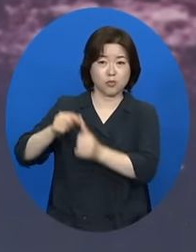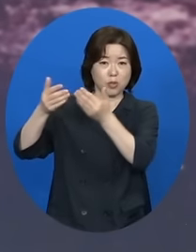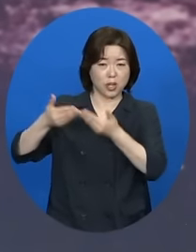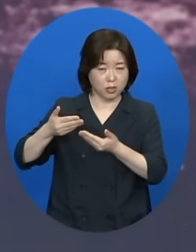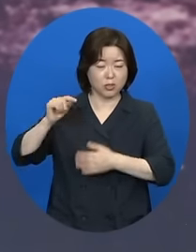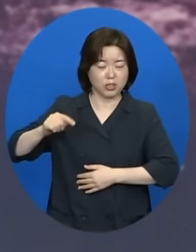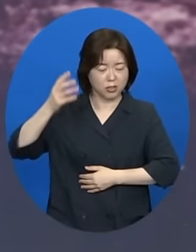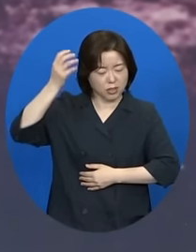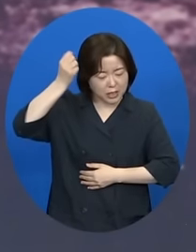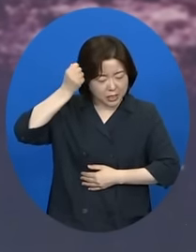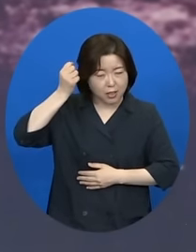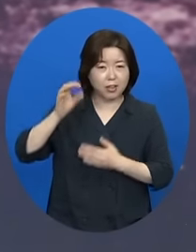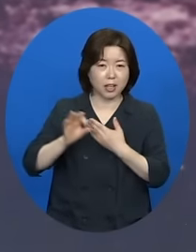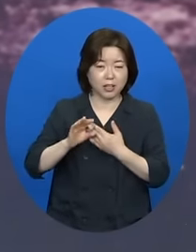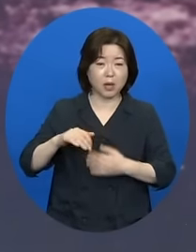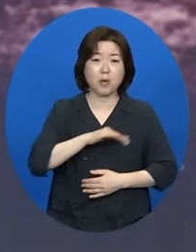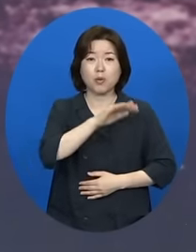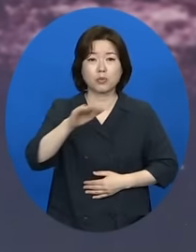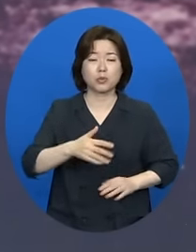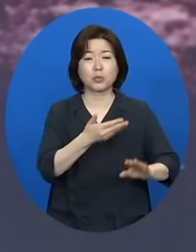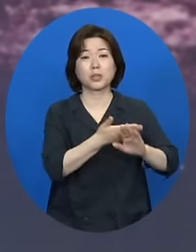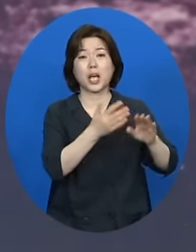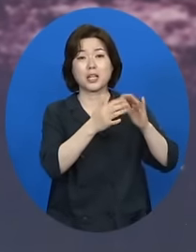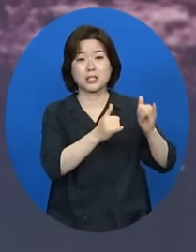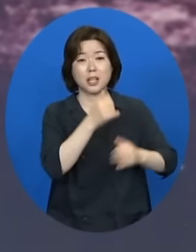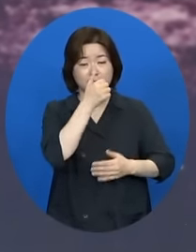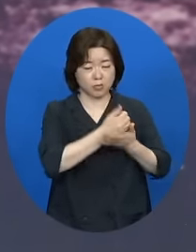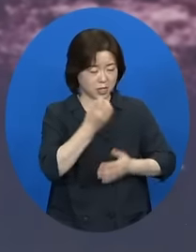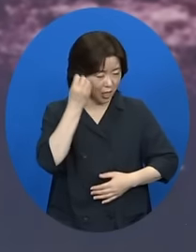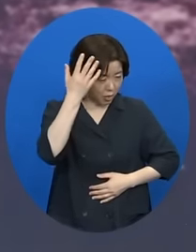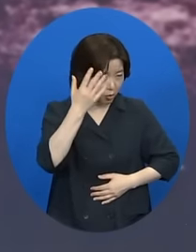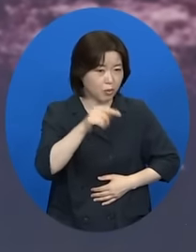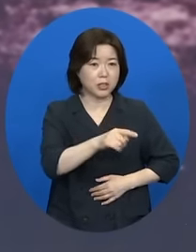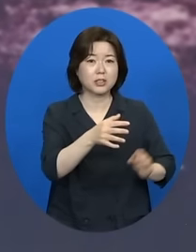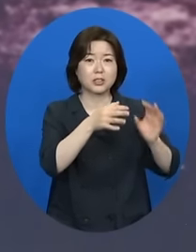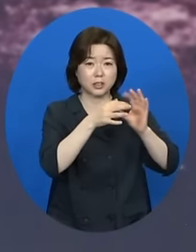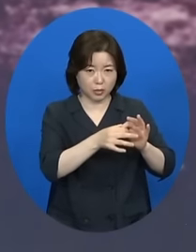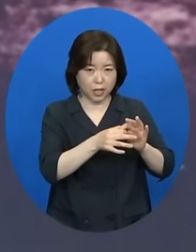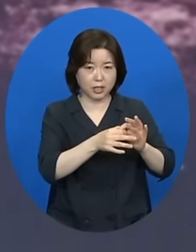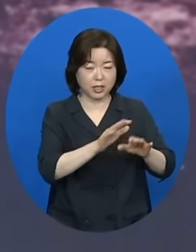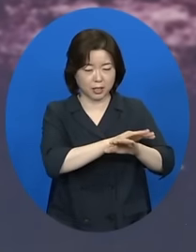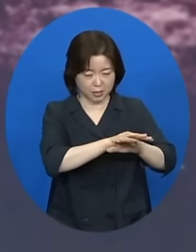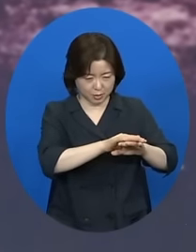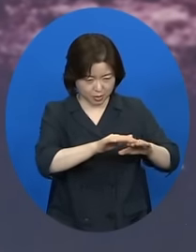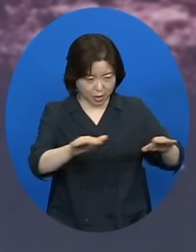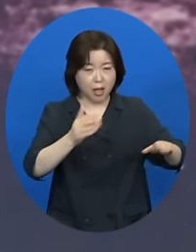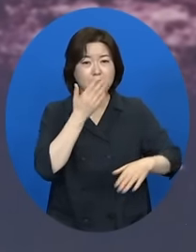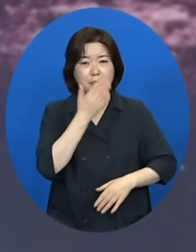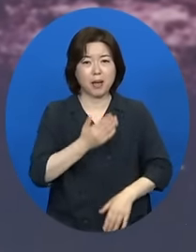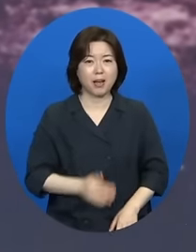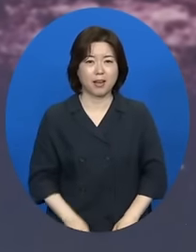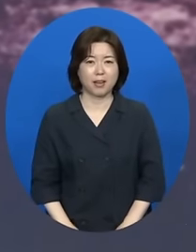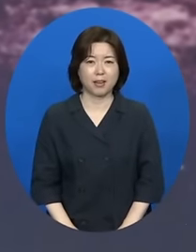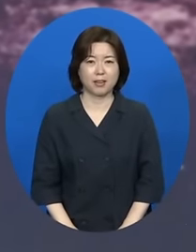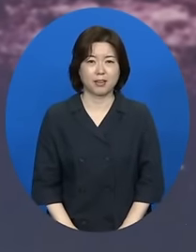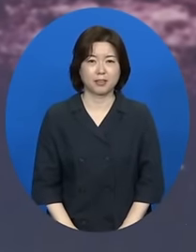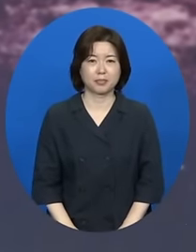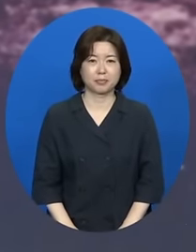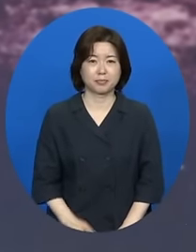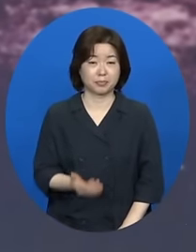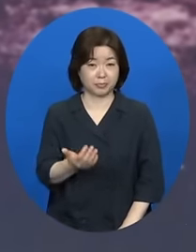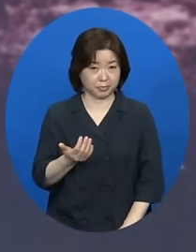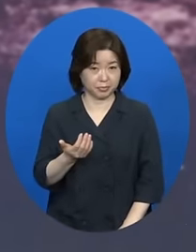기억한다면 우리도 잊을 수 있고 그 관계를 이을 수가 있는 것이죠.